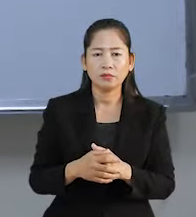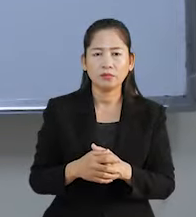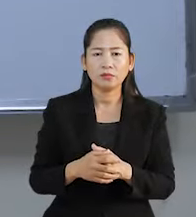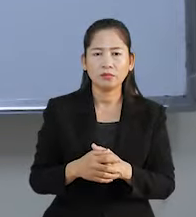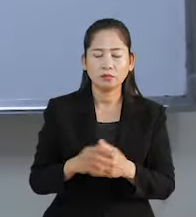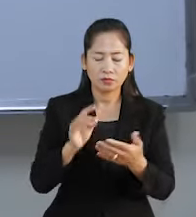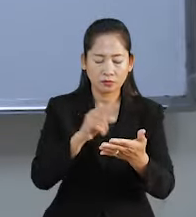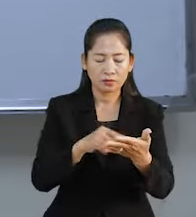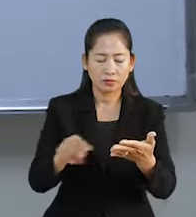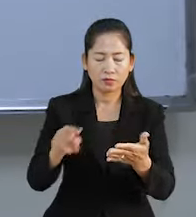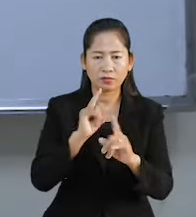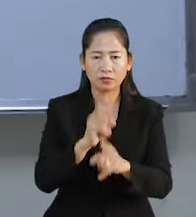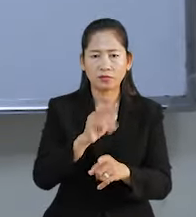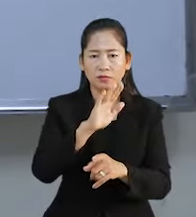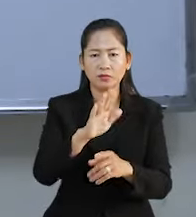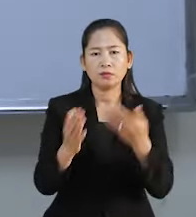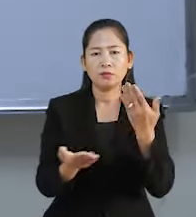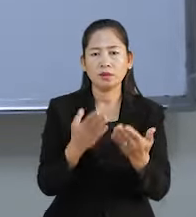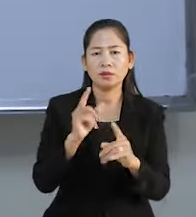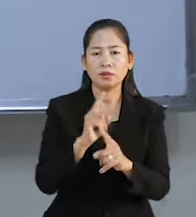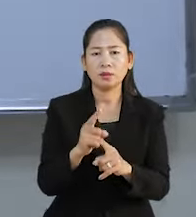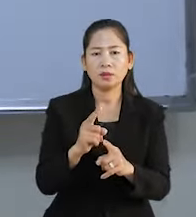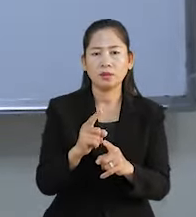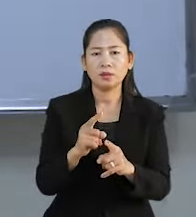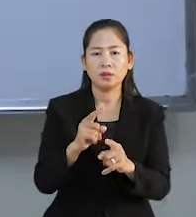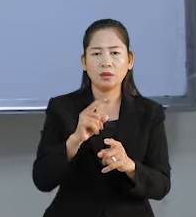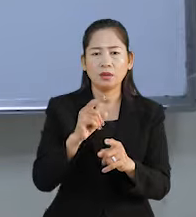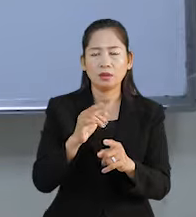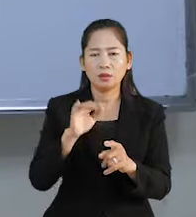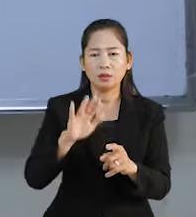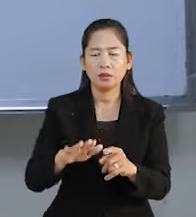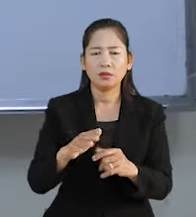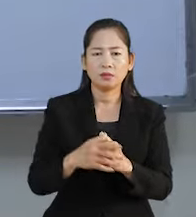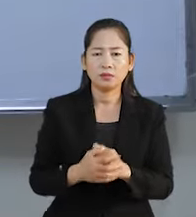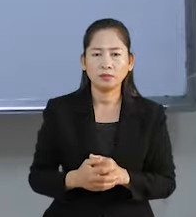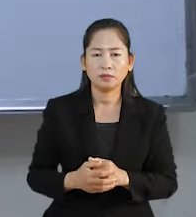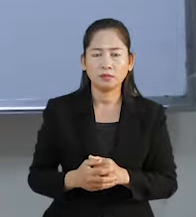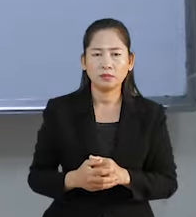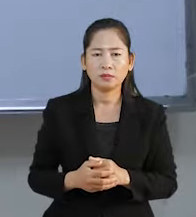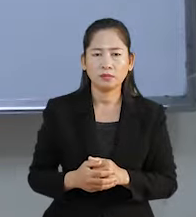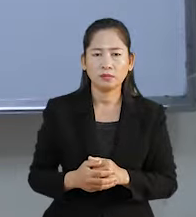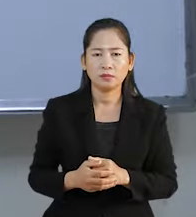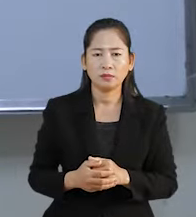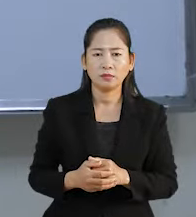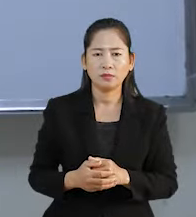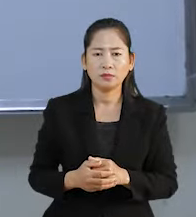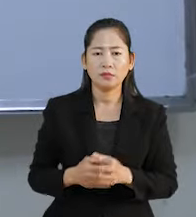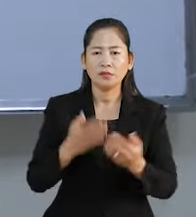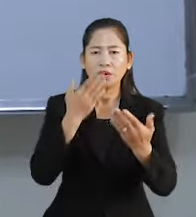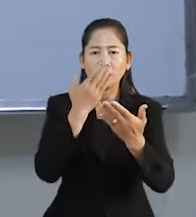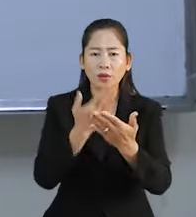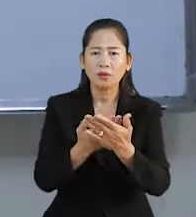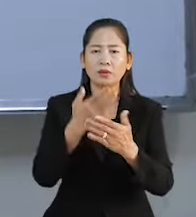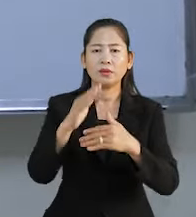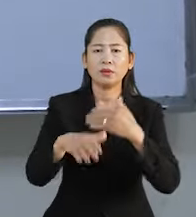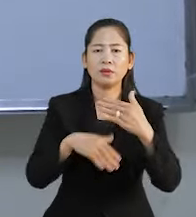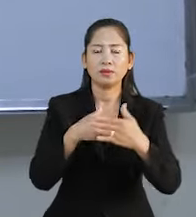សូមធ្វើការកែទៅលើចម្លើយរបស់កូនប្រសិនបើចម្លើយរបស់កូនមិនទាន់ត្រឹមត្រូវណាកូនណាចាចាអរគុណកូនទាំងអ